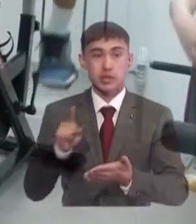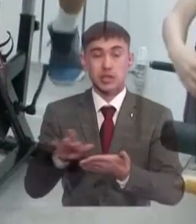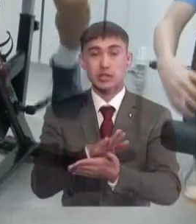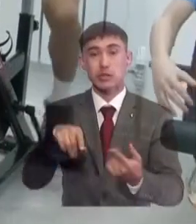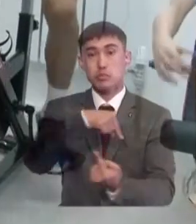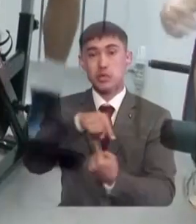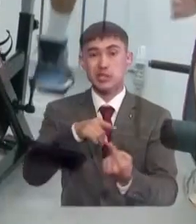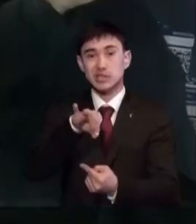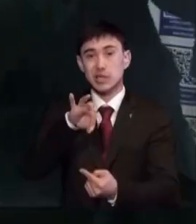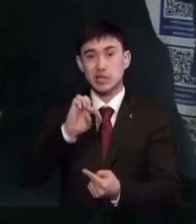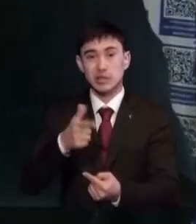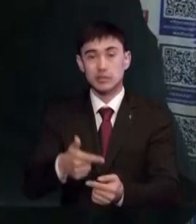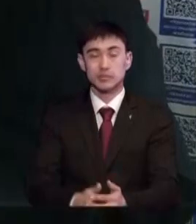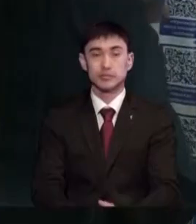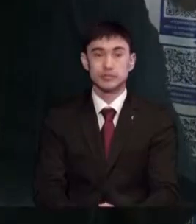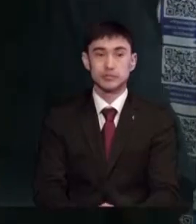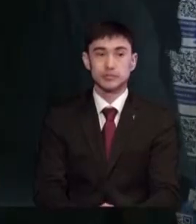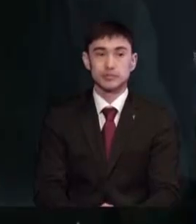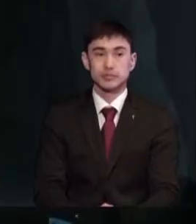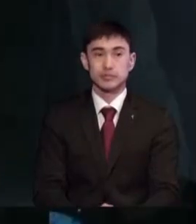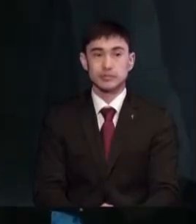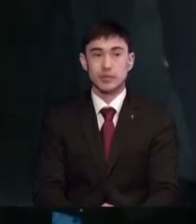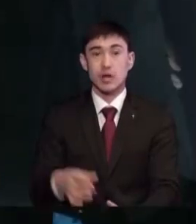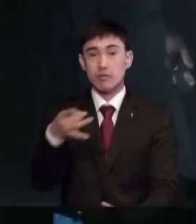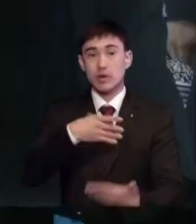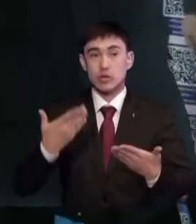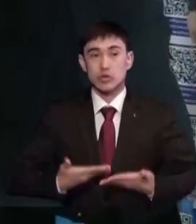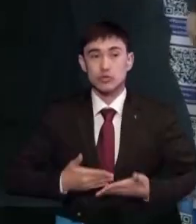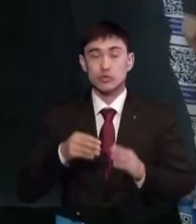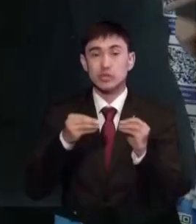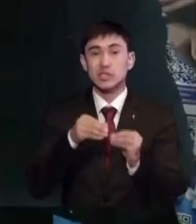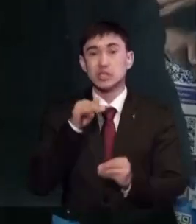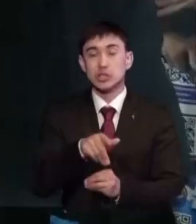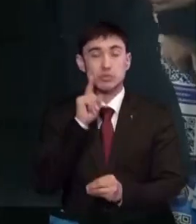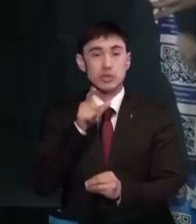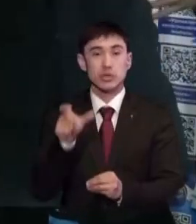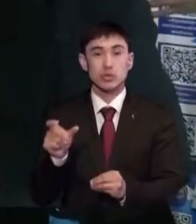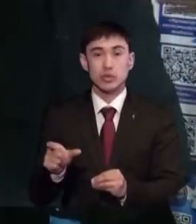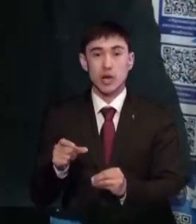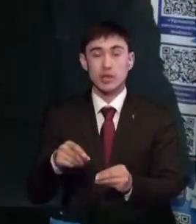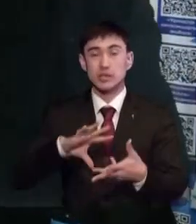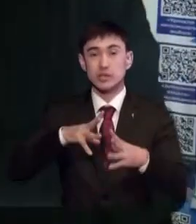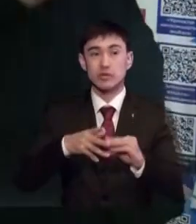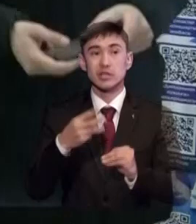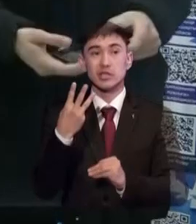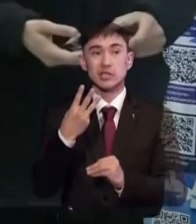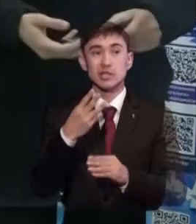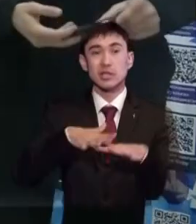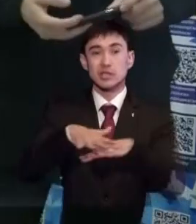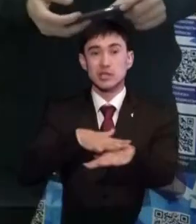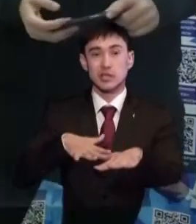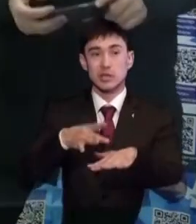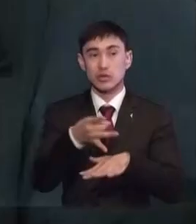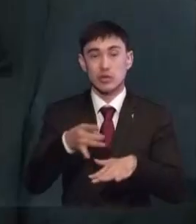и бизнес-тренингах. В районе проживают около 10 тысяч молодых людей. Они составляют около трети населения